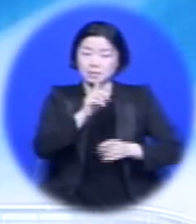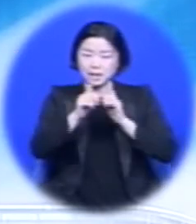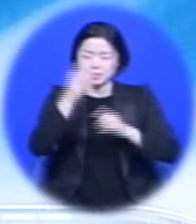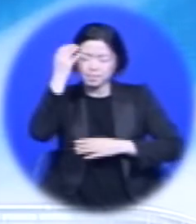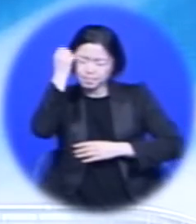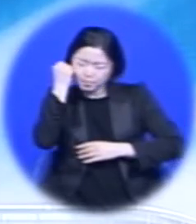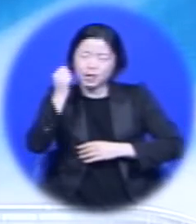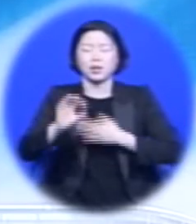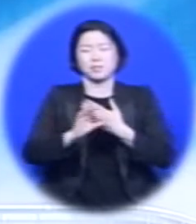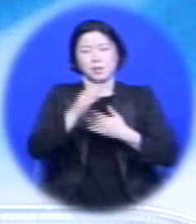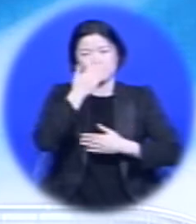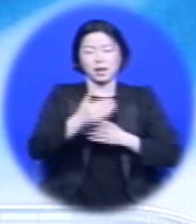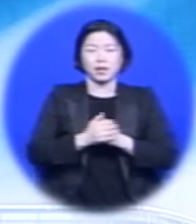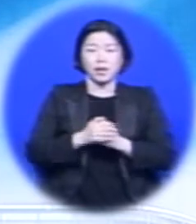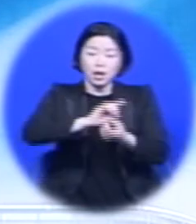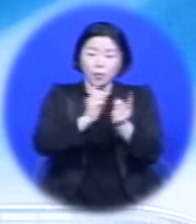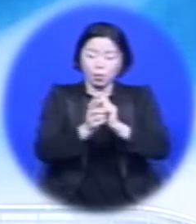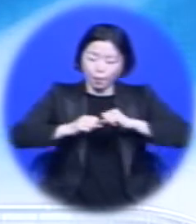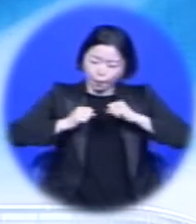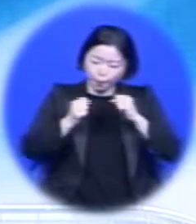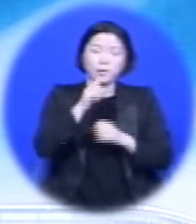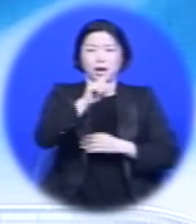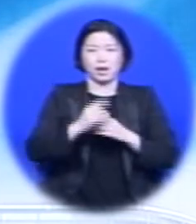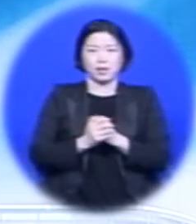됩니다. 서로 순종하라는 것.